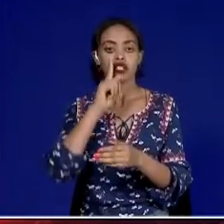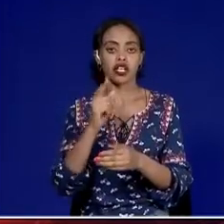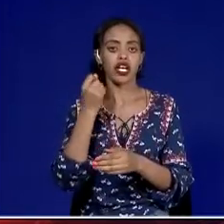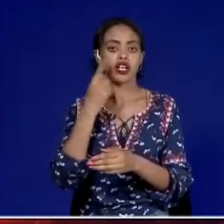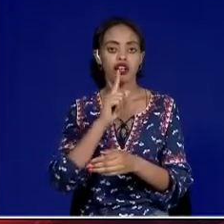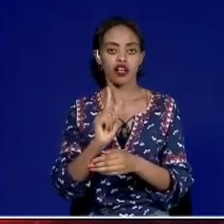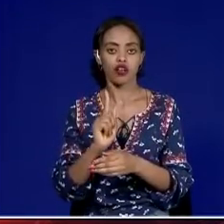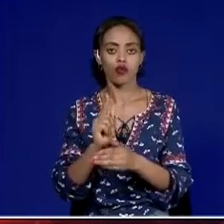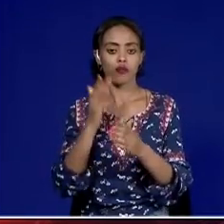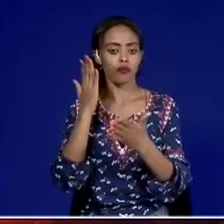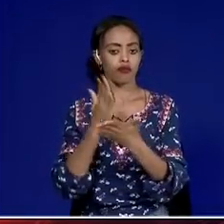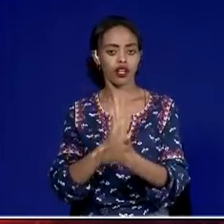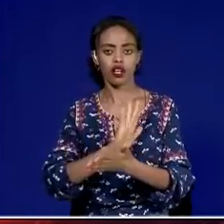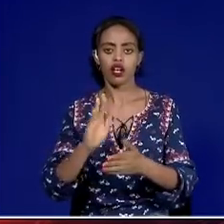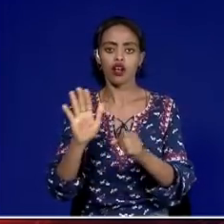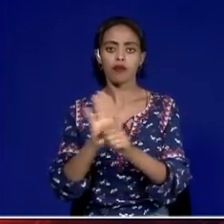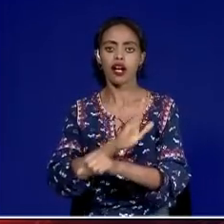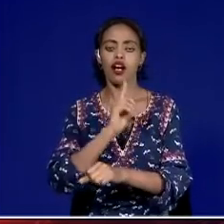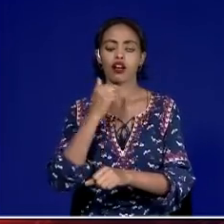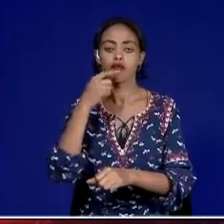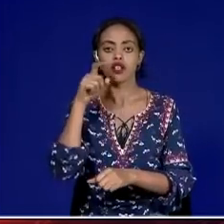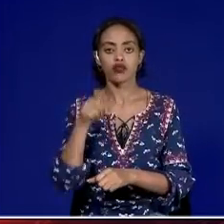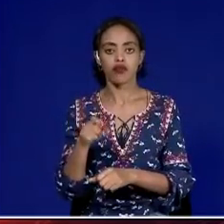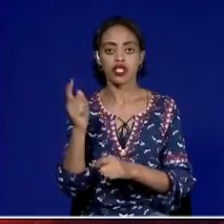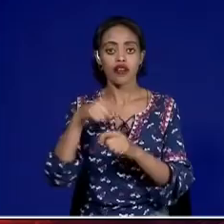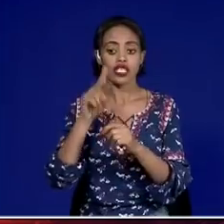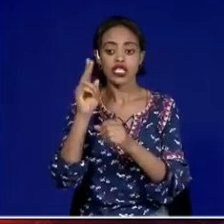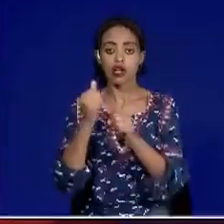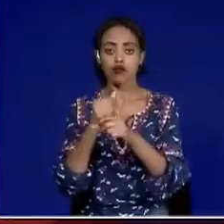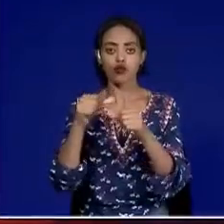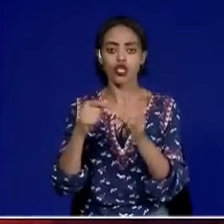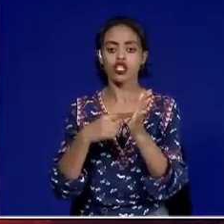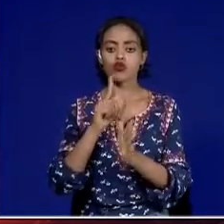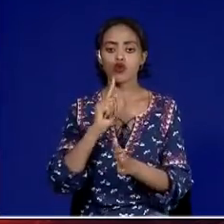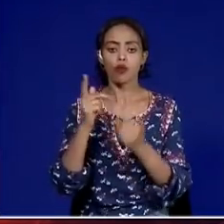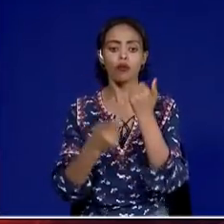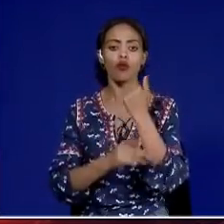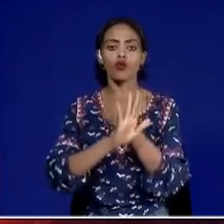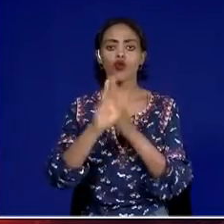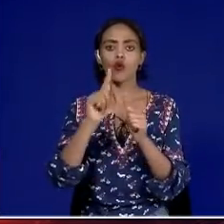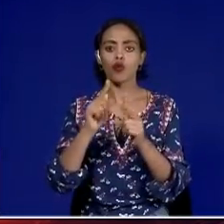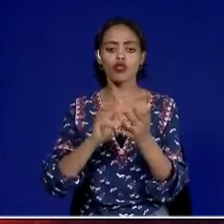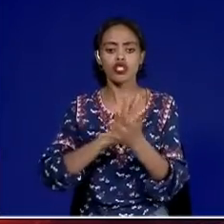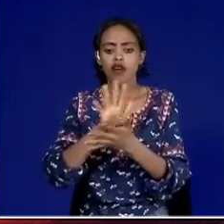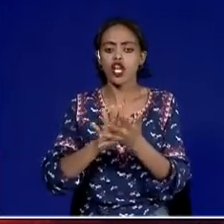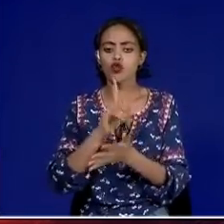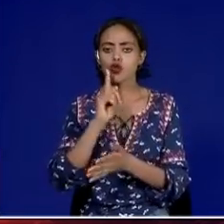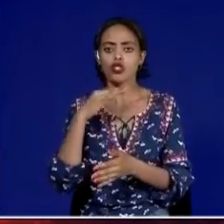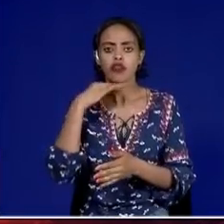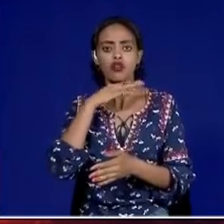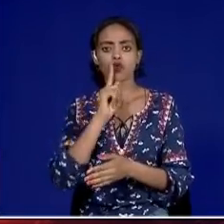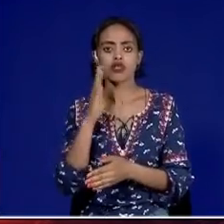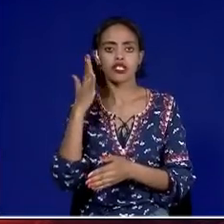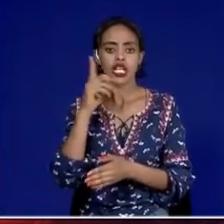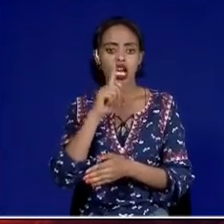ኣሎ ክሳብ ሕዚ ክልተ ዓመት ምሉእ ዝፀንሖ ፅንሒት ግልፁ እዩ ንማንም ግልፁ እዩ ፖለቲኮ ኦምለስ ዝተባላሸዮም ይልመስል ዝፈልጡ